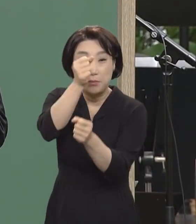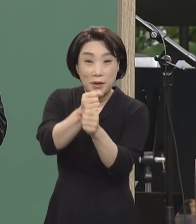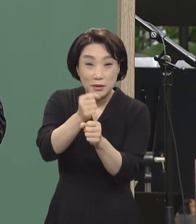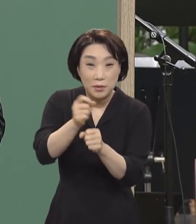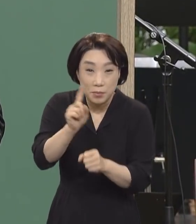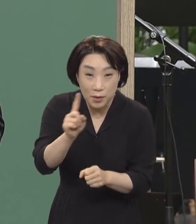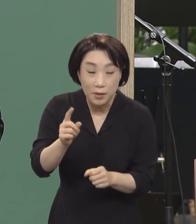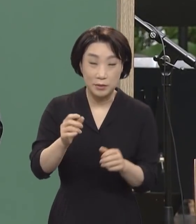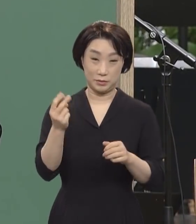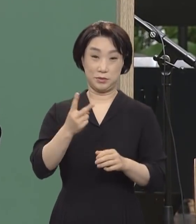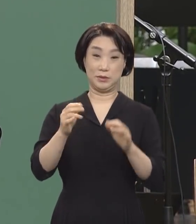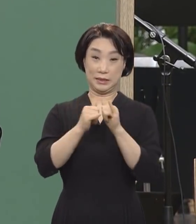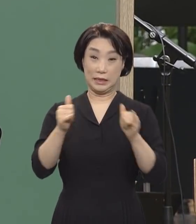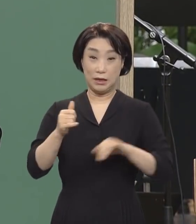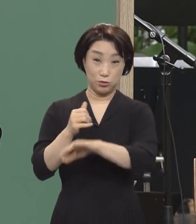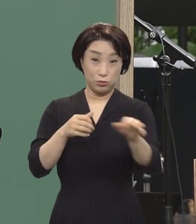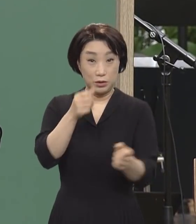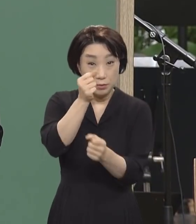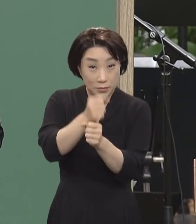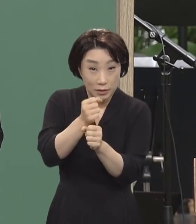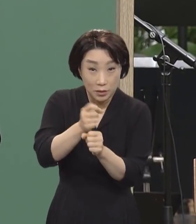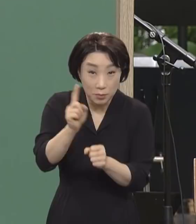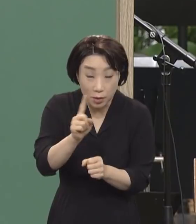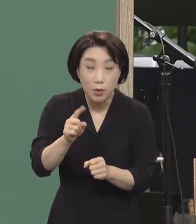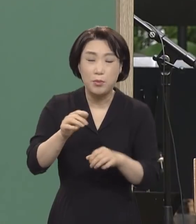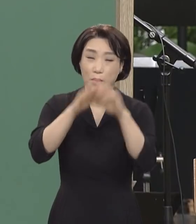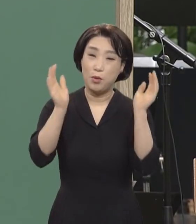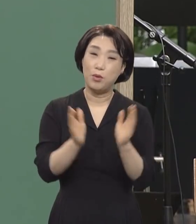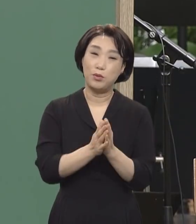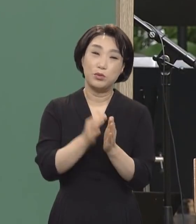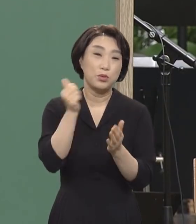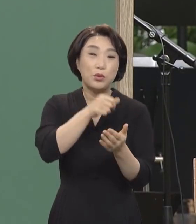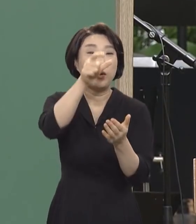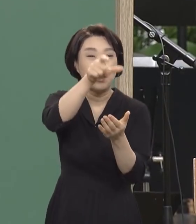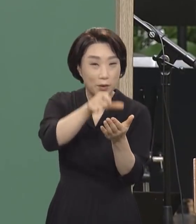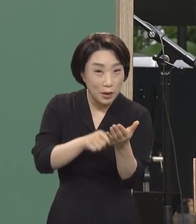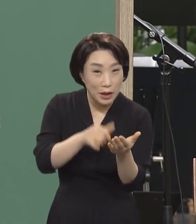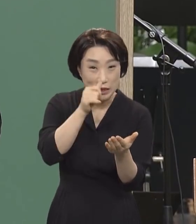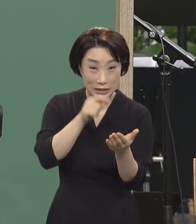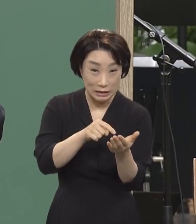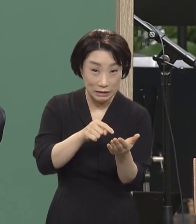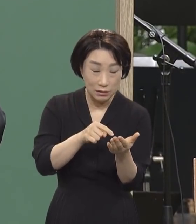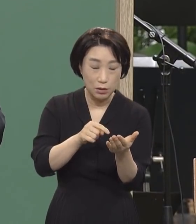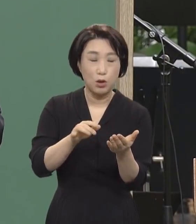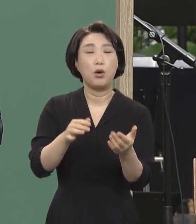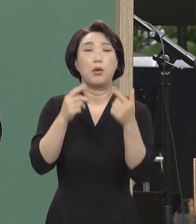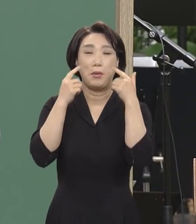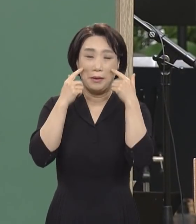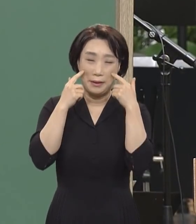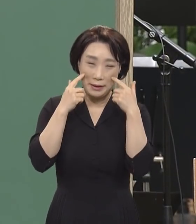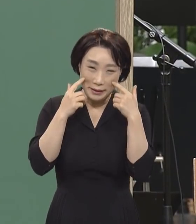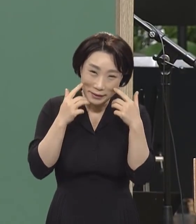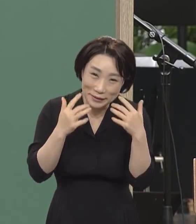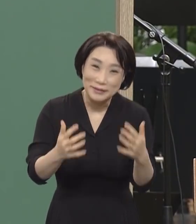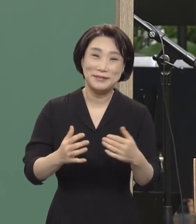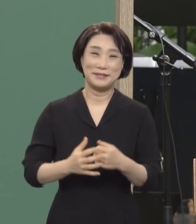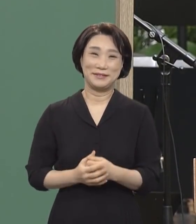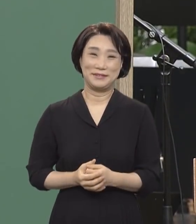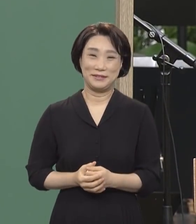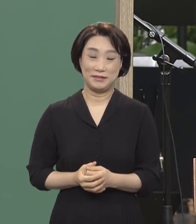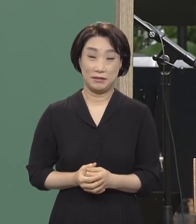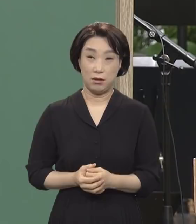인간을 어떻게 만드는가에 대하여 말씀하시는데 정확하게